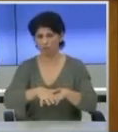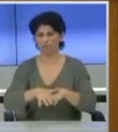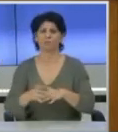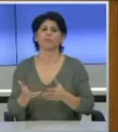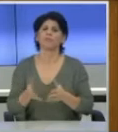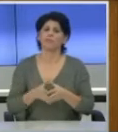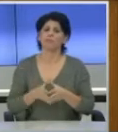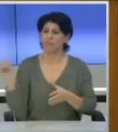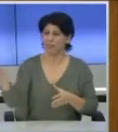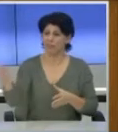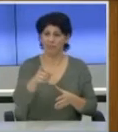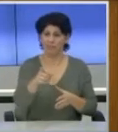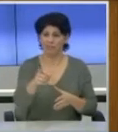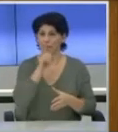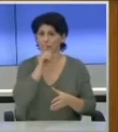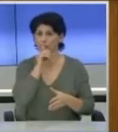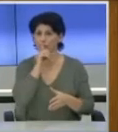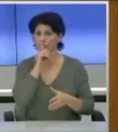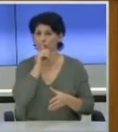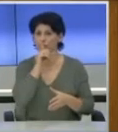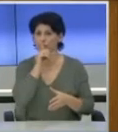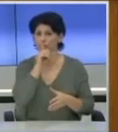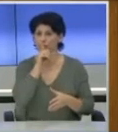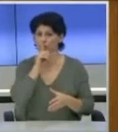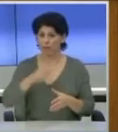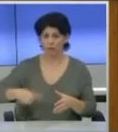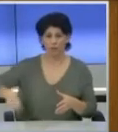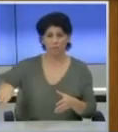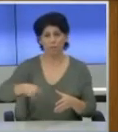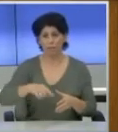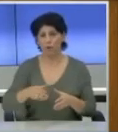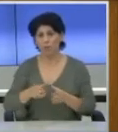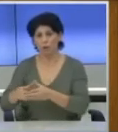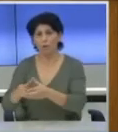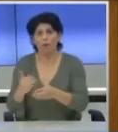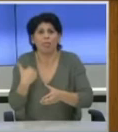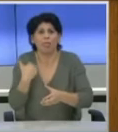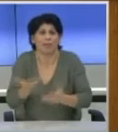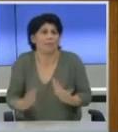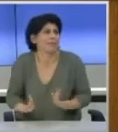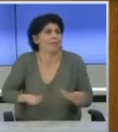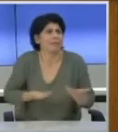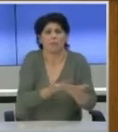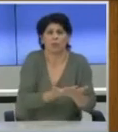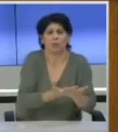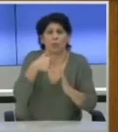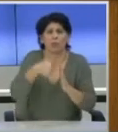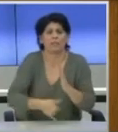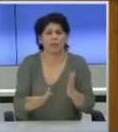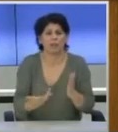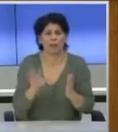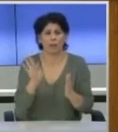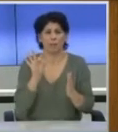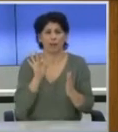απλά σιωπάτε. Οι υπόλοιπες πολιτικές δυνάμεις, μην έχοντας τι να προτείνουν επί της ουσίας,